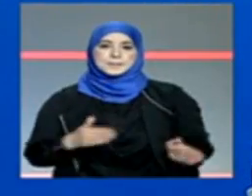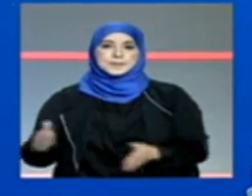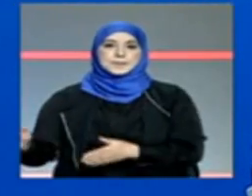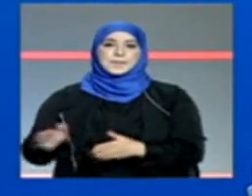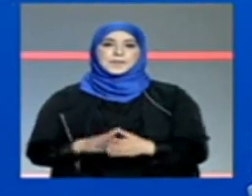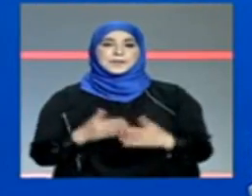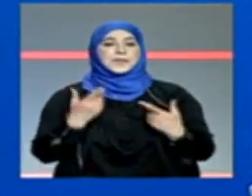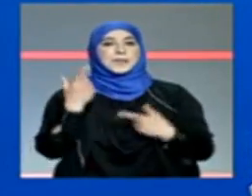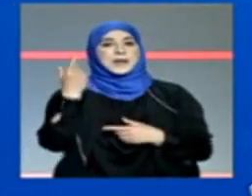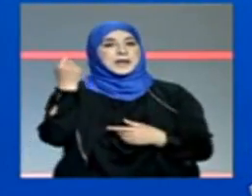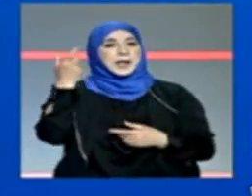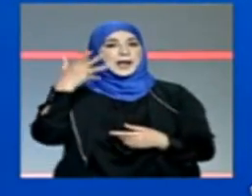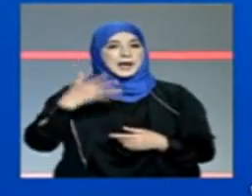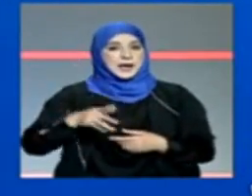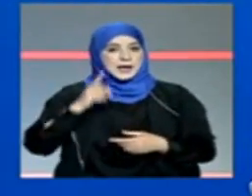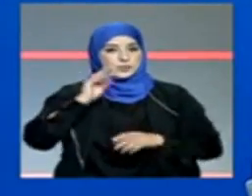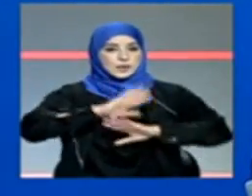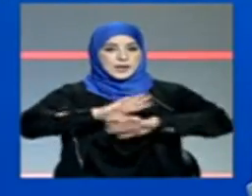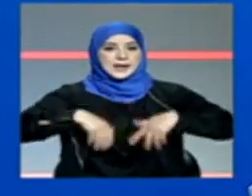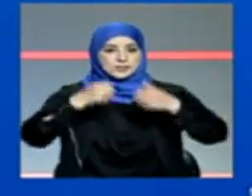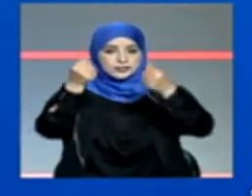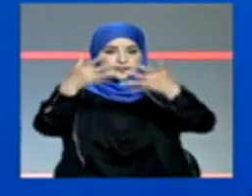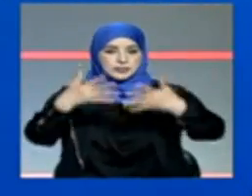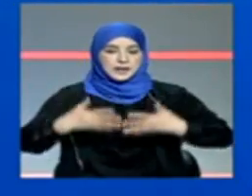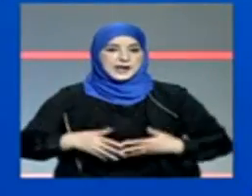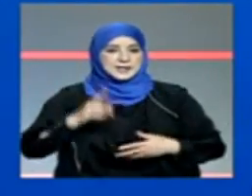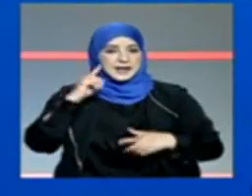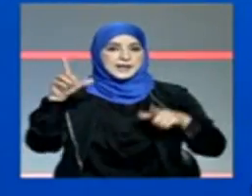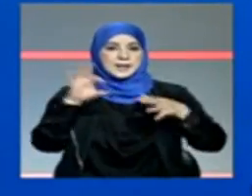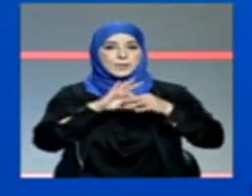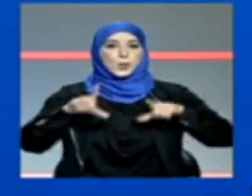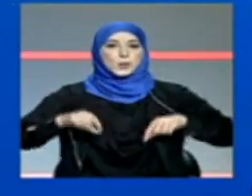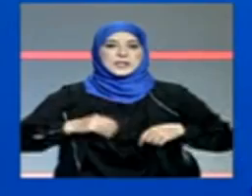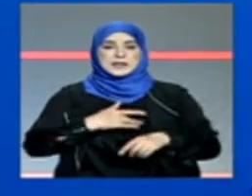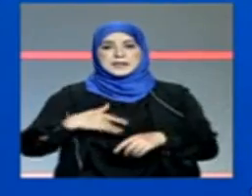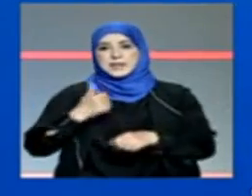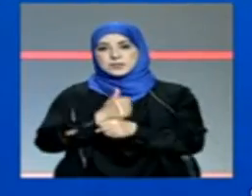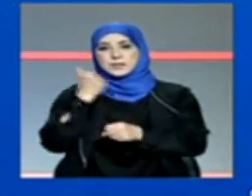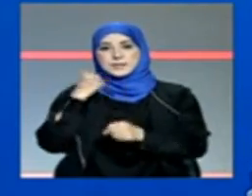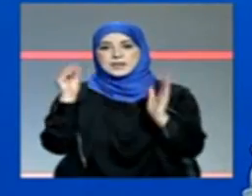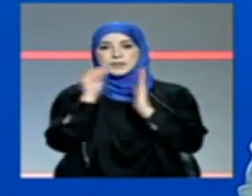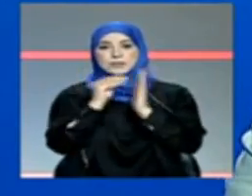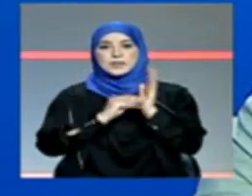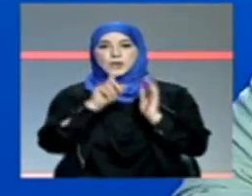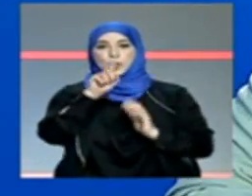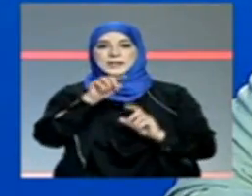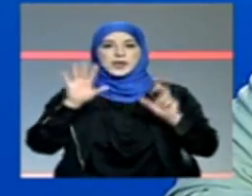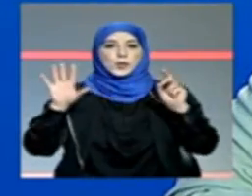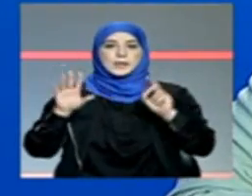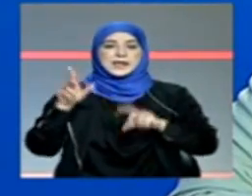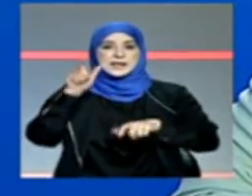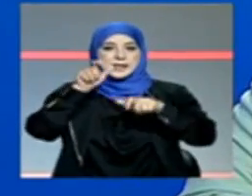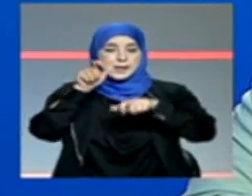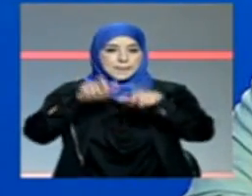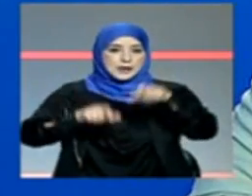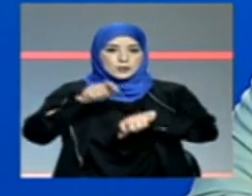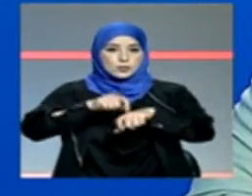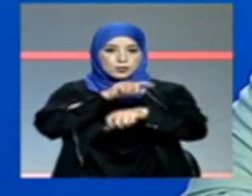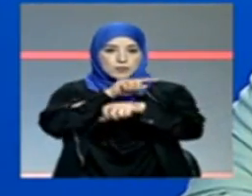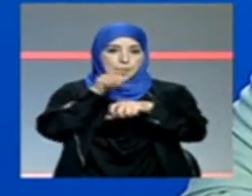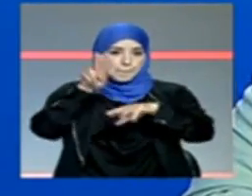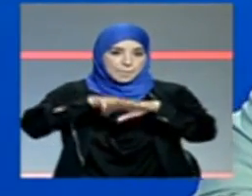وبلغة الأرقام، وضمن آخر حصيلة محينة لوزارة الصحة مساء أمس، تم تسجيل 81 وفاة جديدة بفيروس